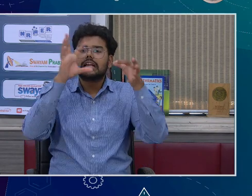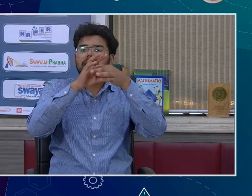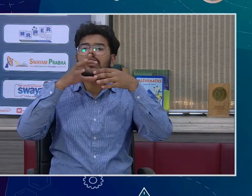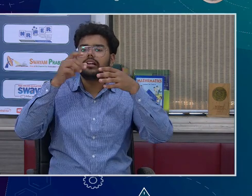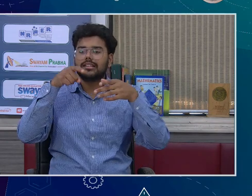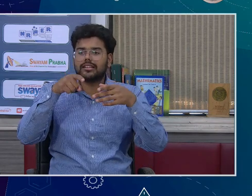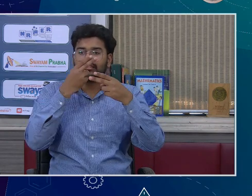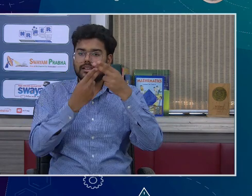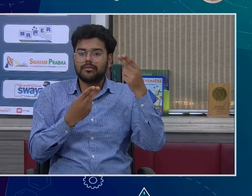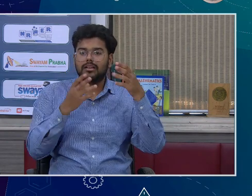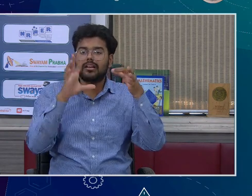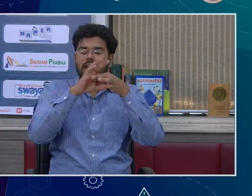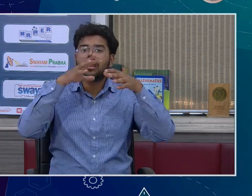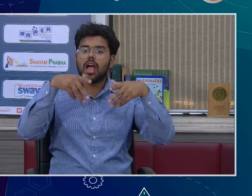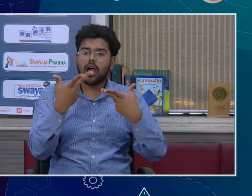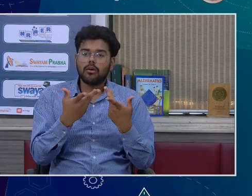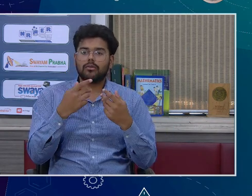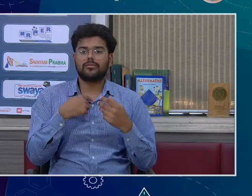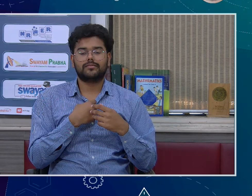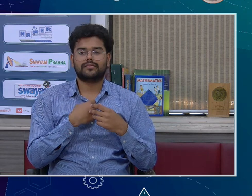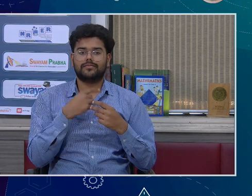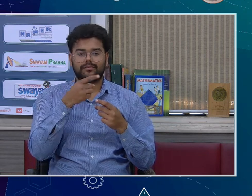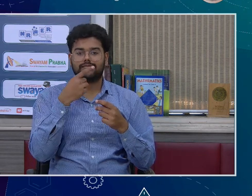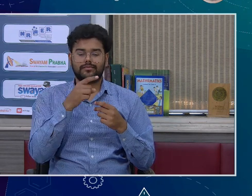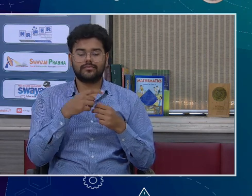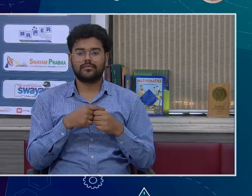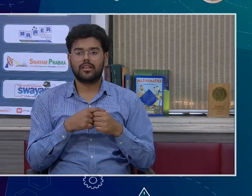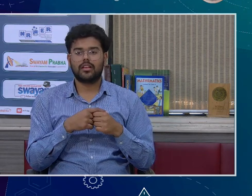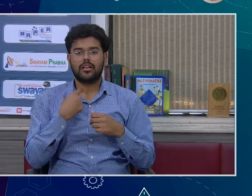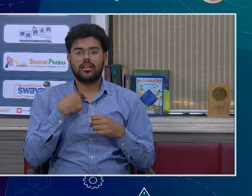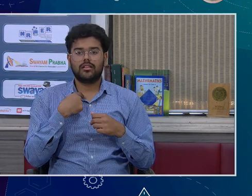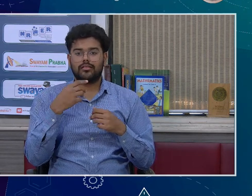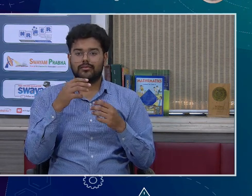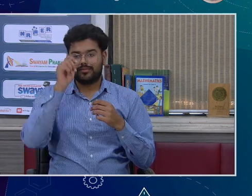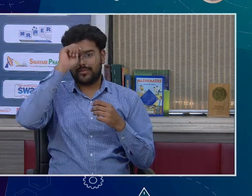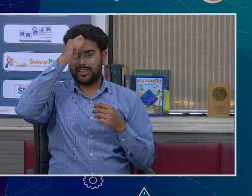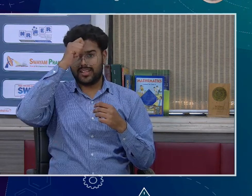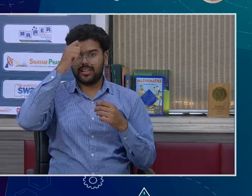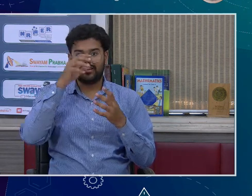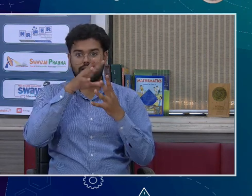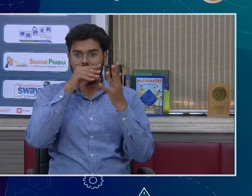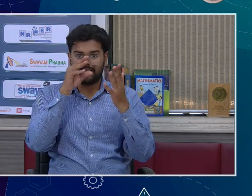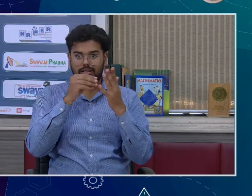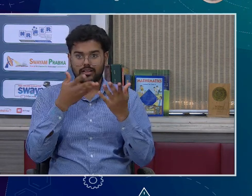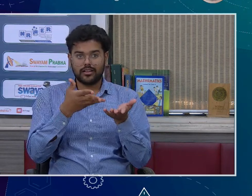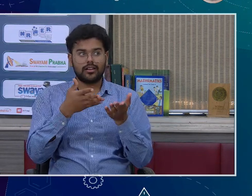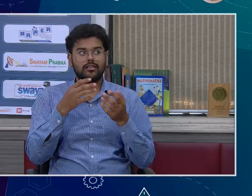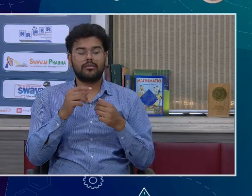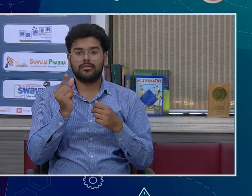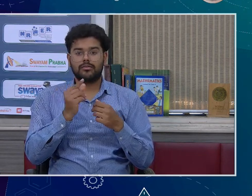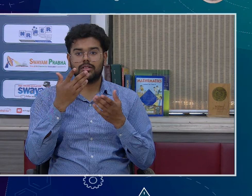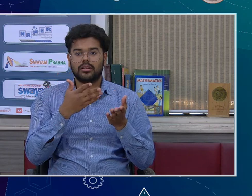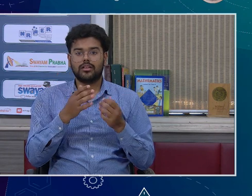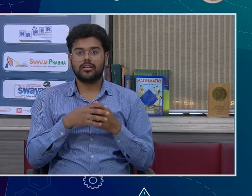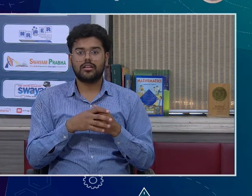are talking, taking a class, I mean, we are listening, doing a subject, English as subject here, a language हम use कर रहे हैं, लेकिन